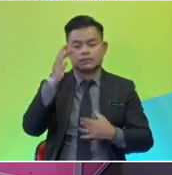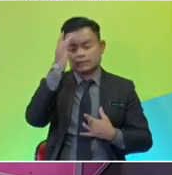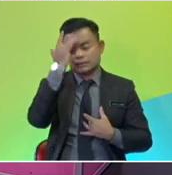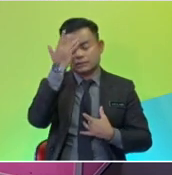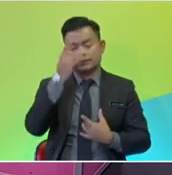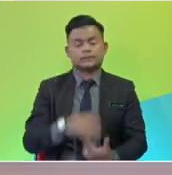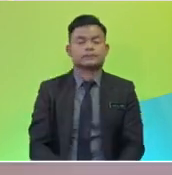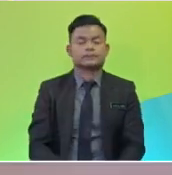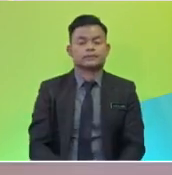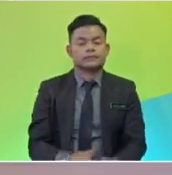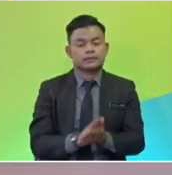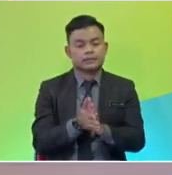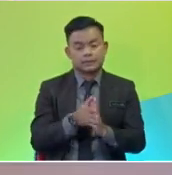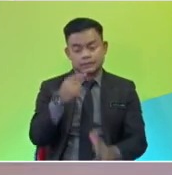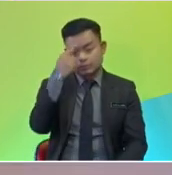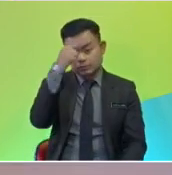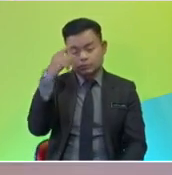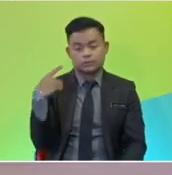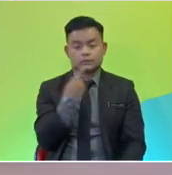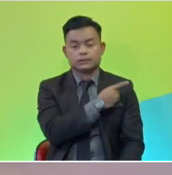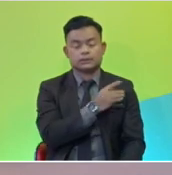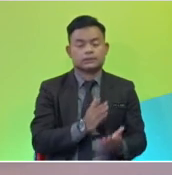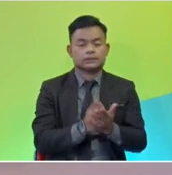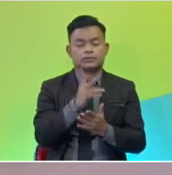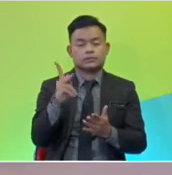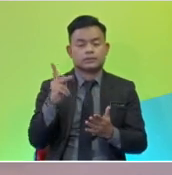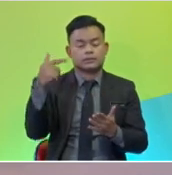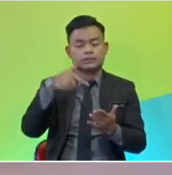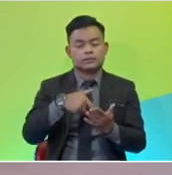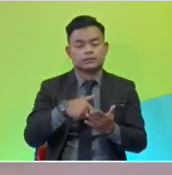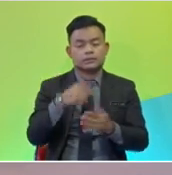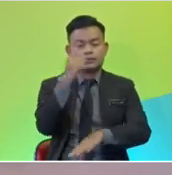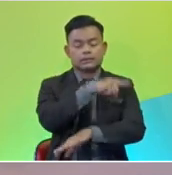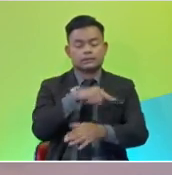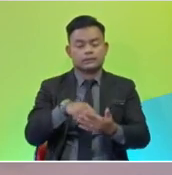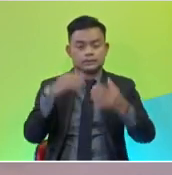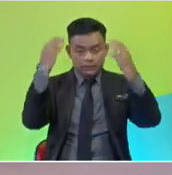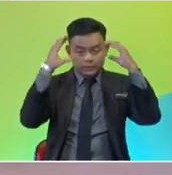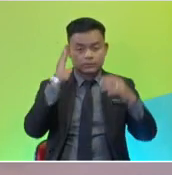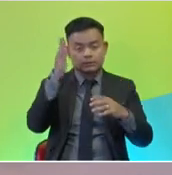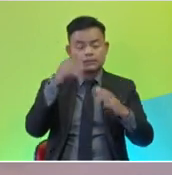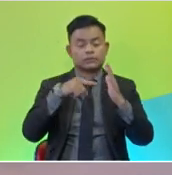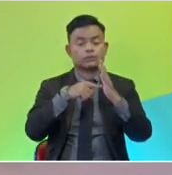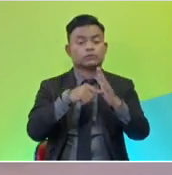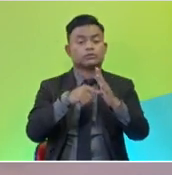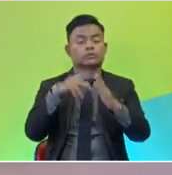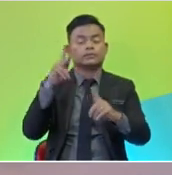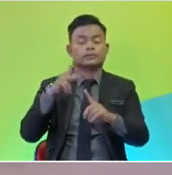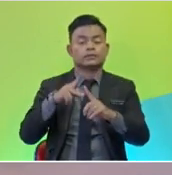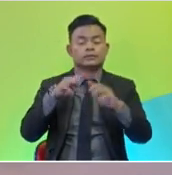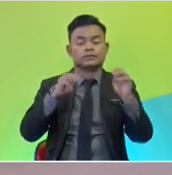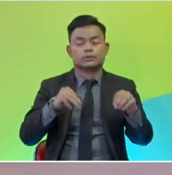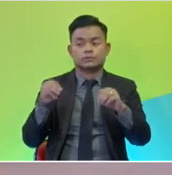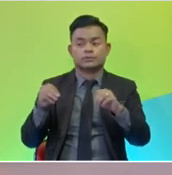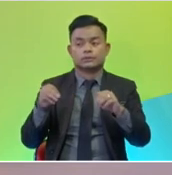jadi untuk kita teruskan lagi sesi kita hari ini Cikgu akan tunjuk pada murid-murid okey